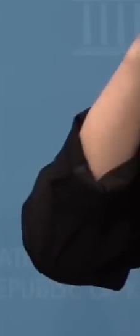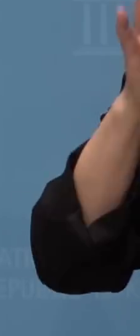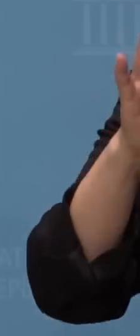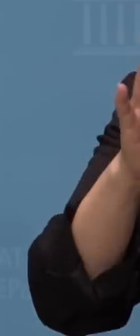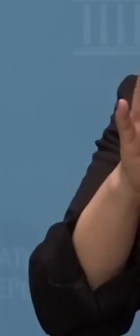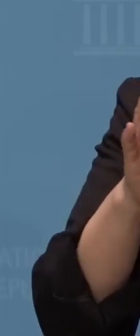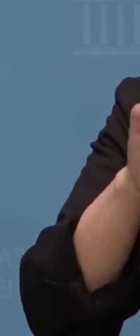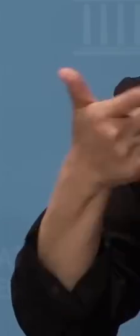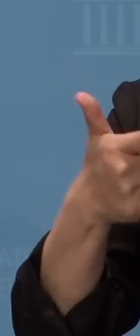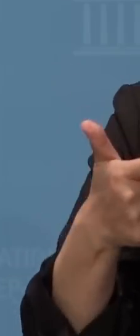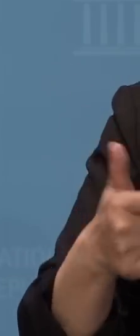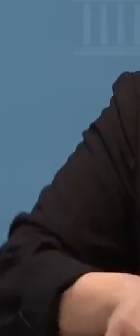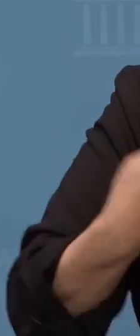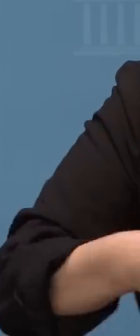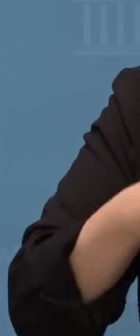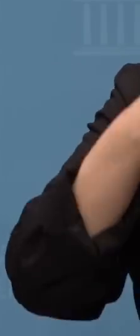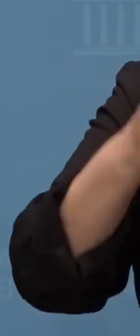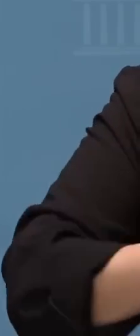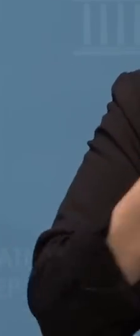질주했던 지난 1년이었습니다.